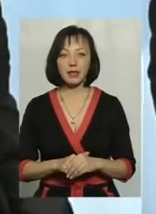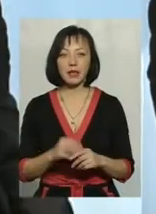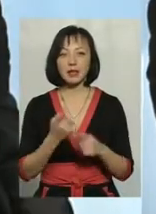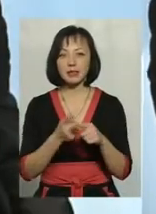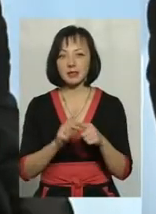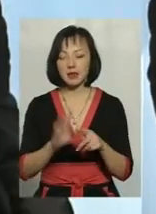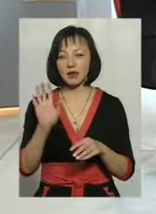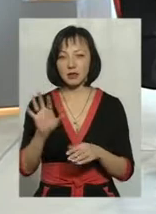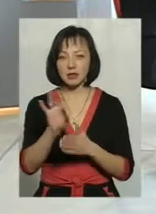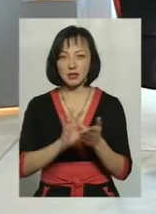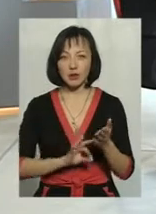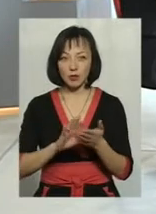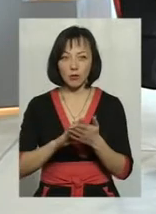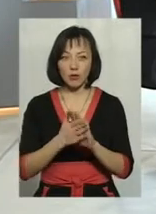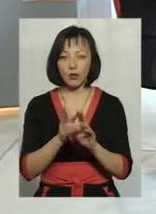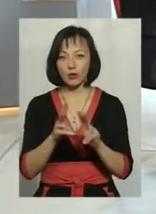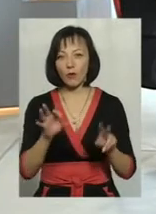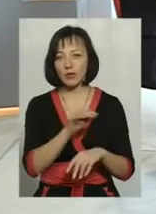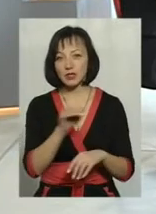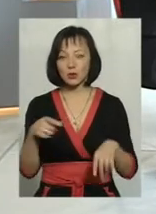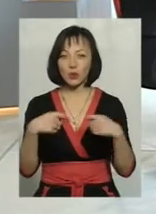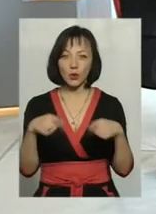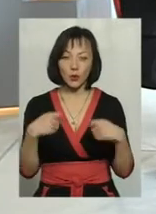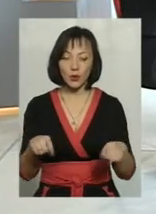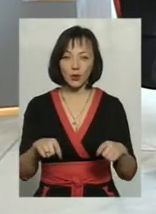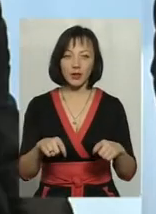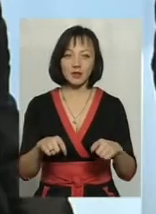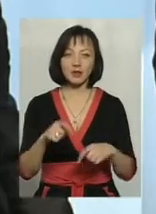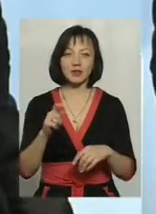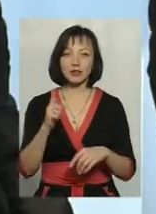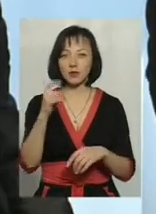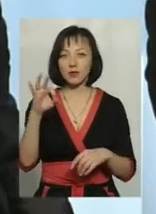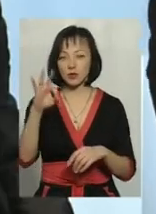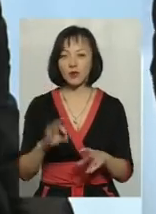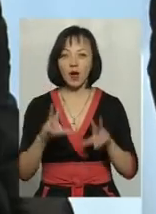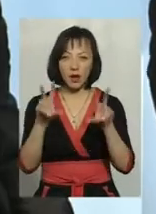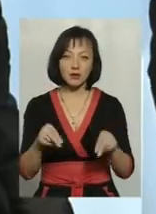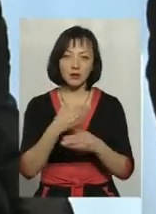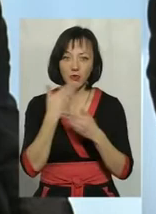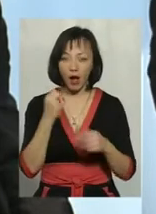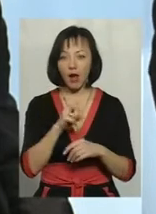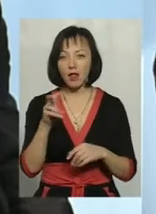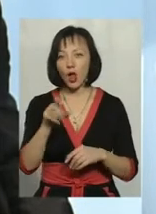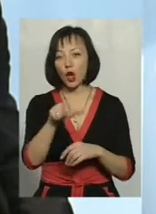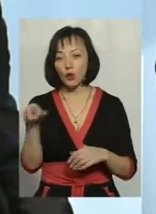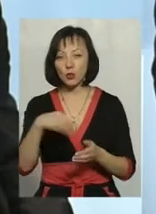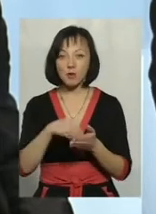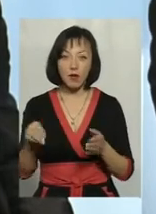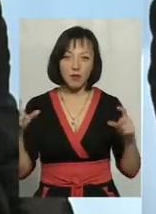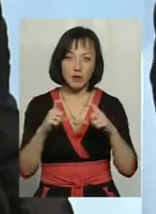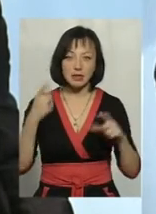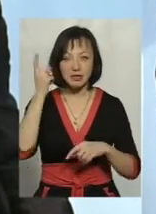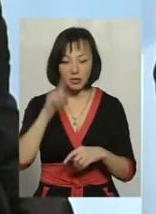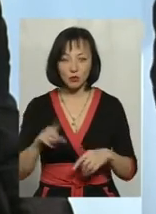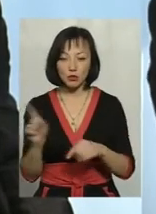про це одразу ж там домовилися. Хто офіційно торгує, тобто 100% гарантії нема, але люди, які вже купляли в магазинах і